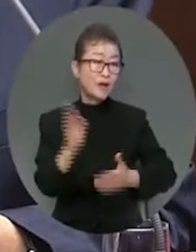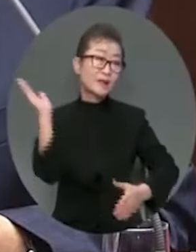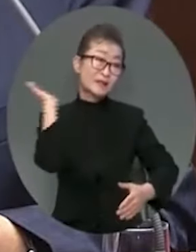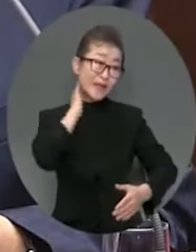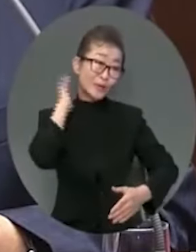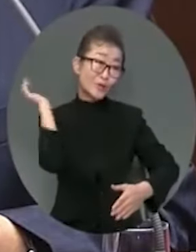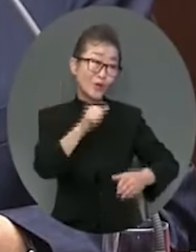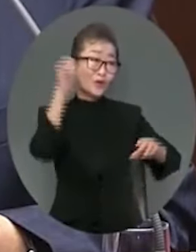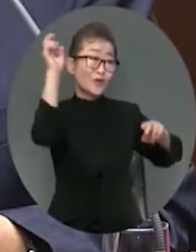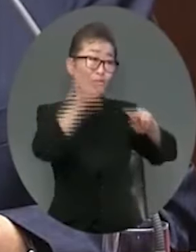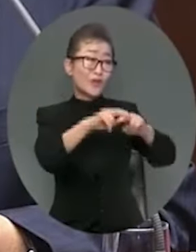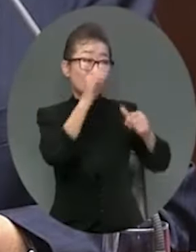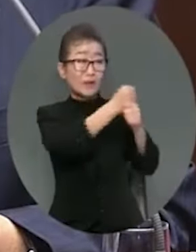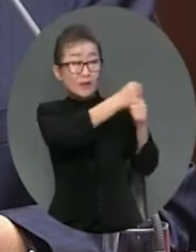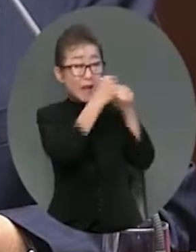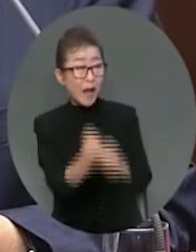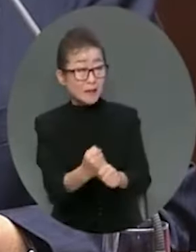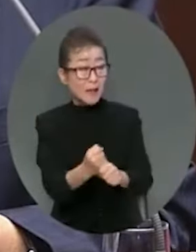대통령은 내리자.